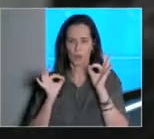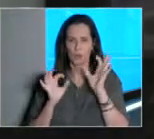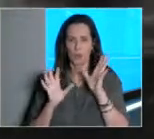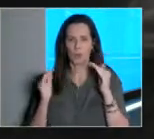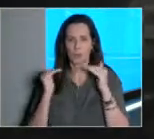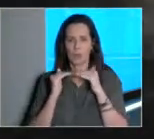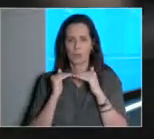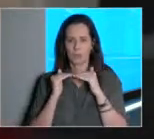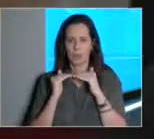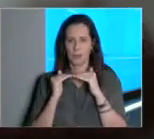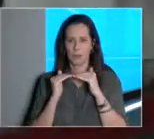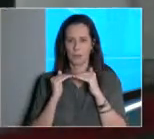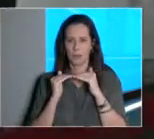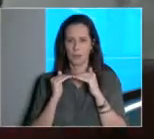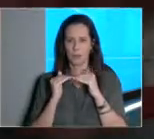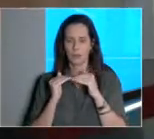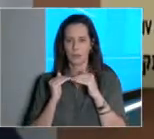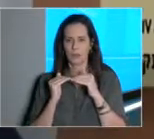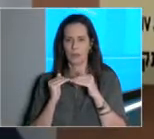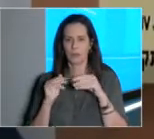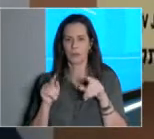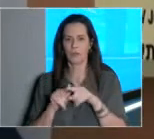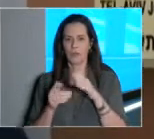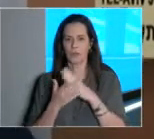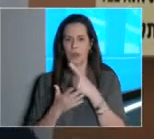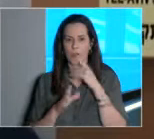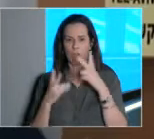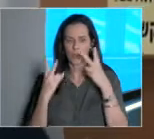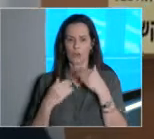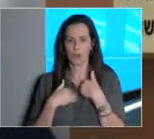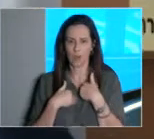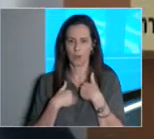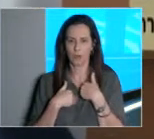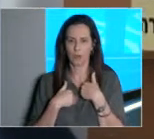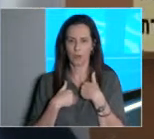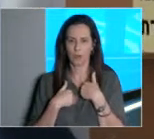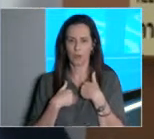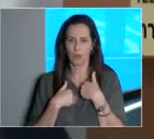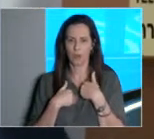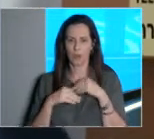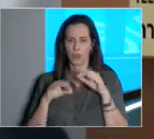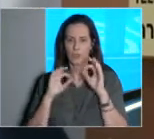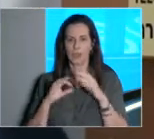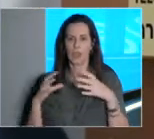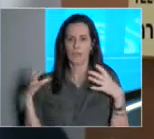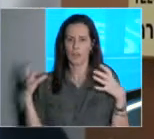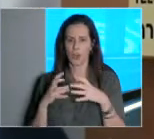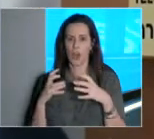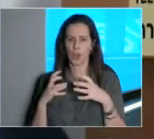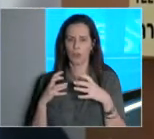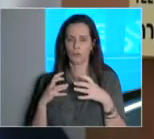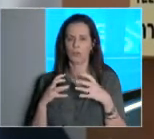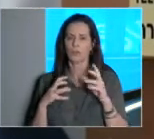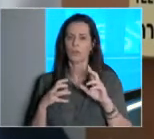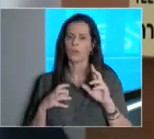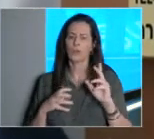ראויה. וכמו שאמרתי, אני חושבת שמה שלנו חשוב זה שבאמת המפלגות, שלא תהיינה